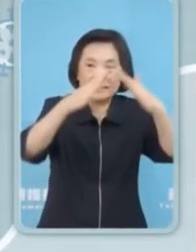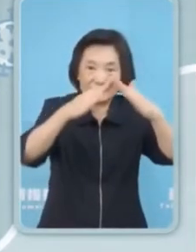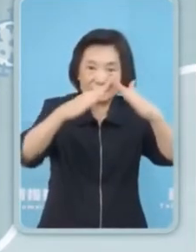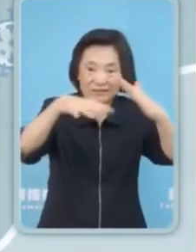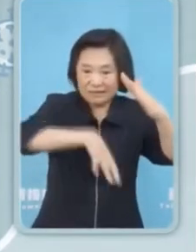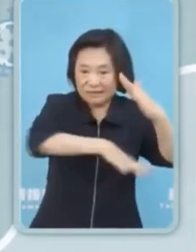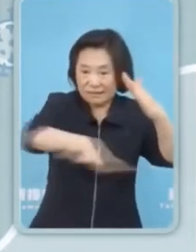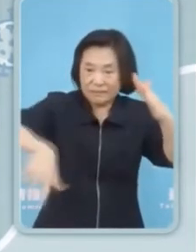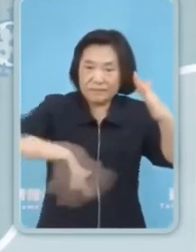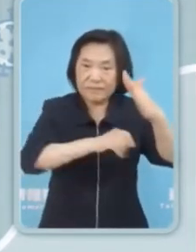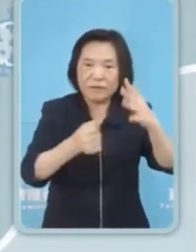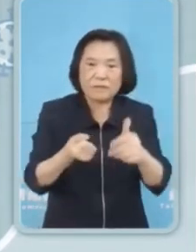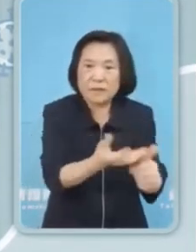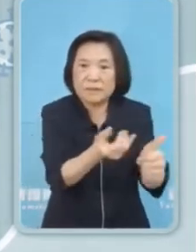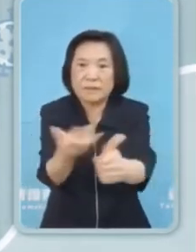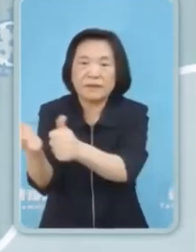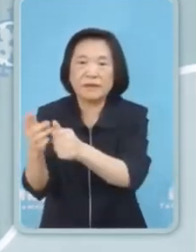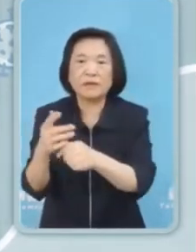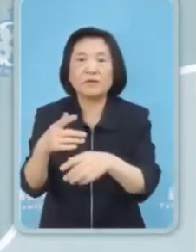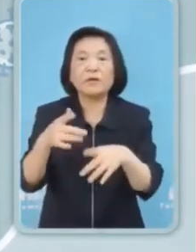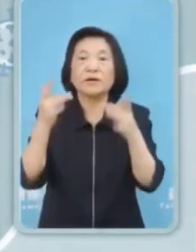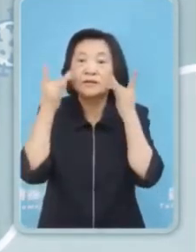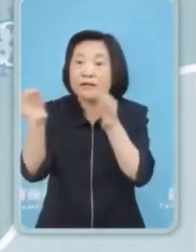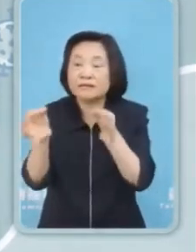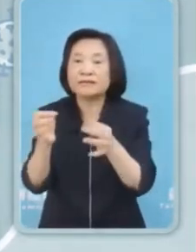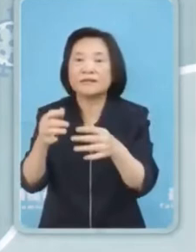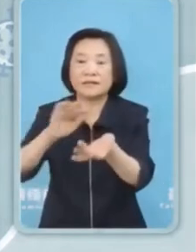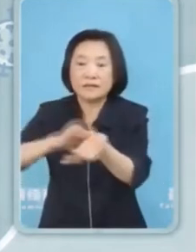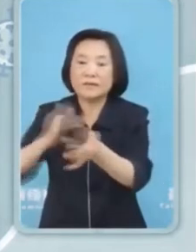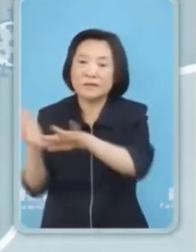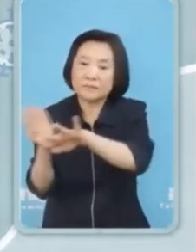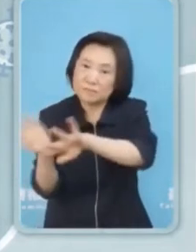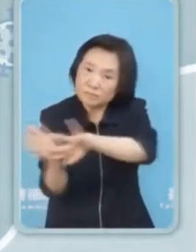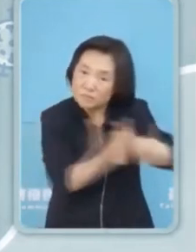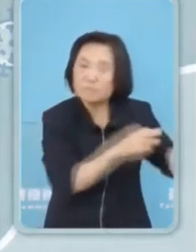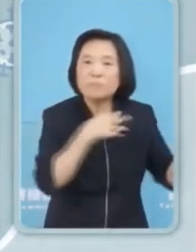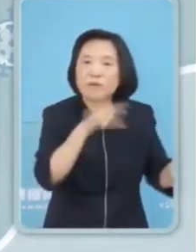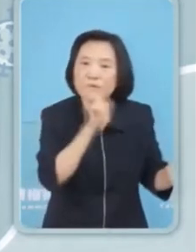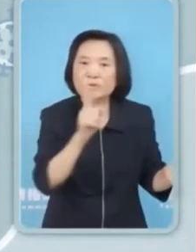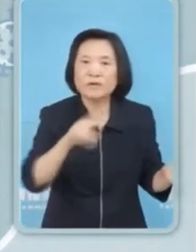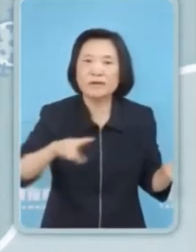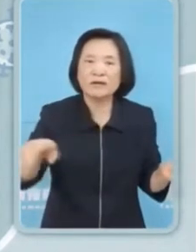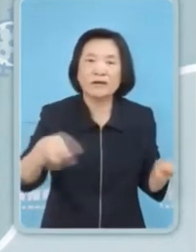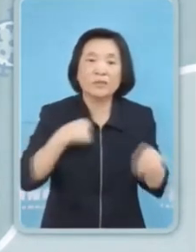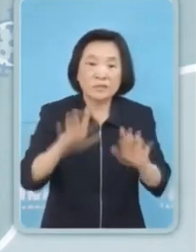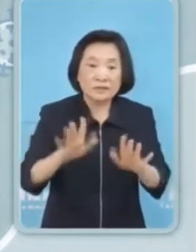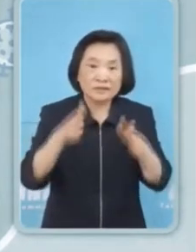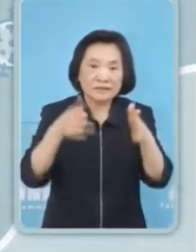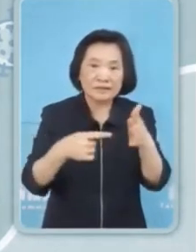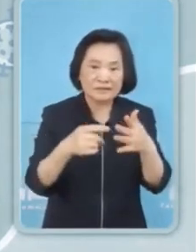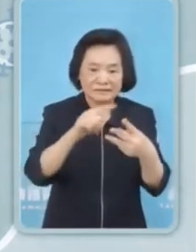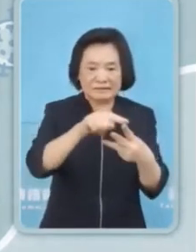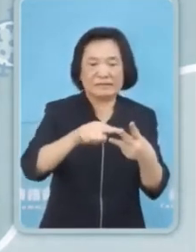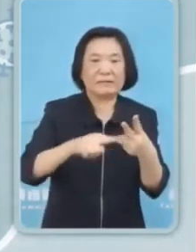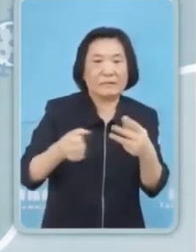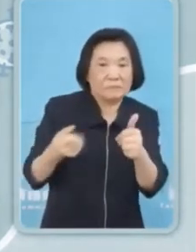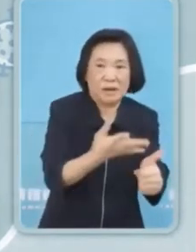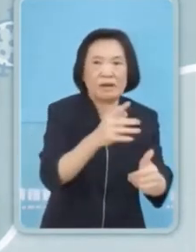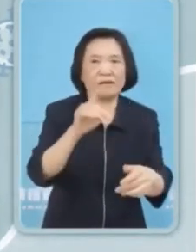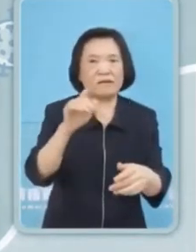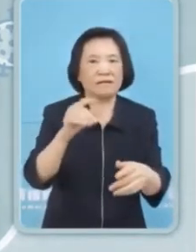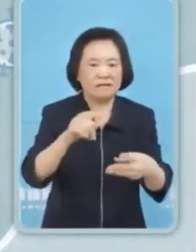个市场那一些的市场或医院，我们大概就三个，目前就三大感染问